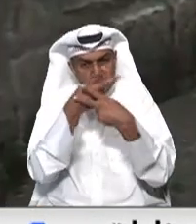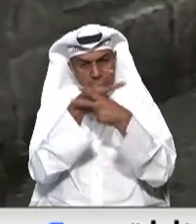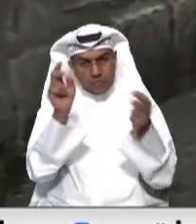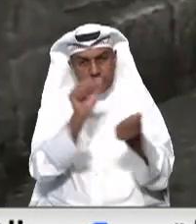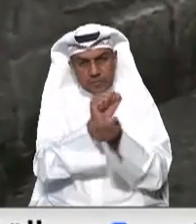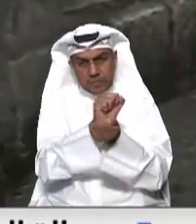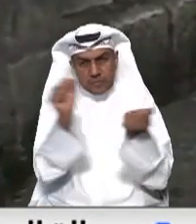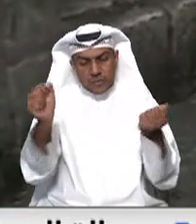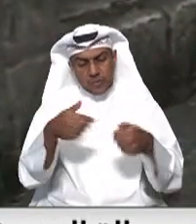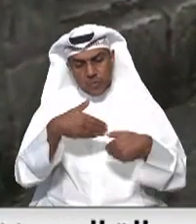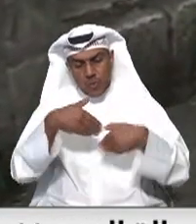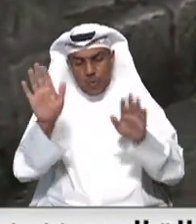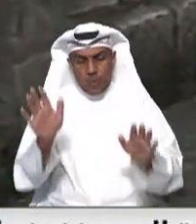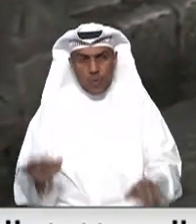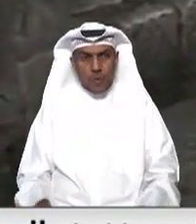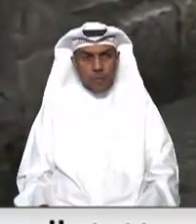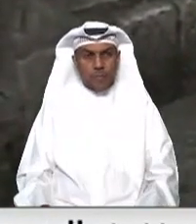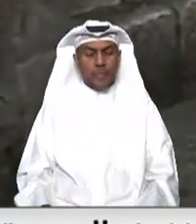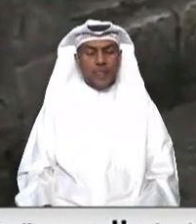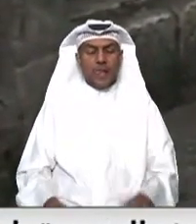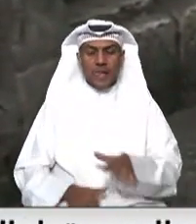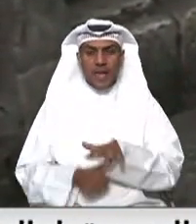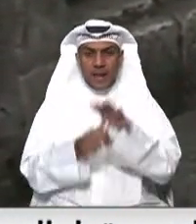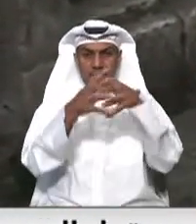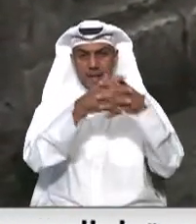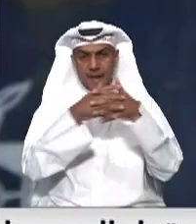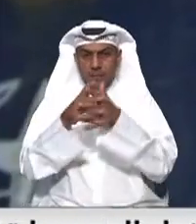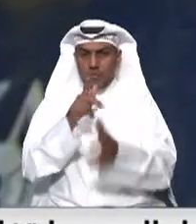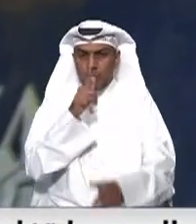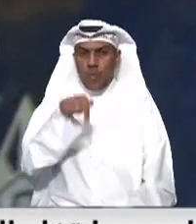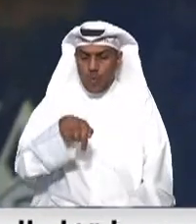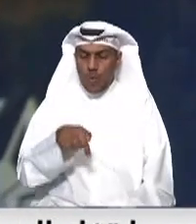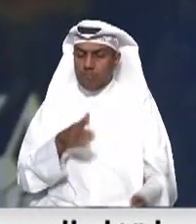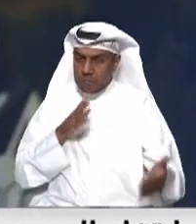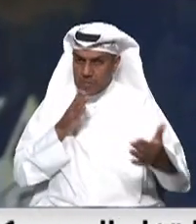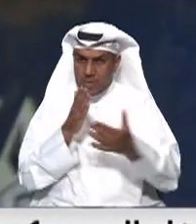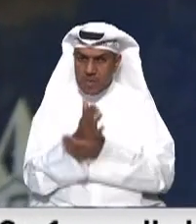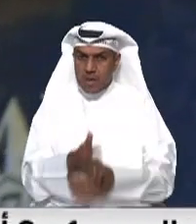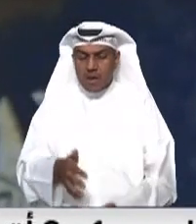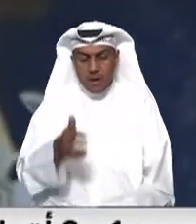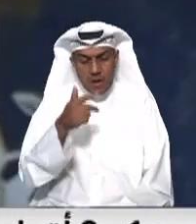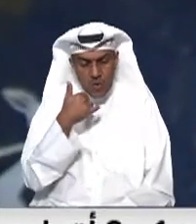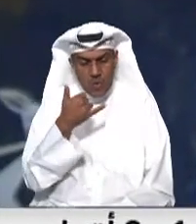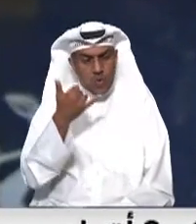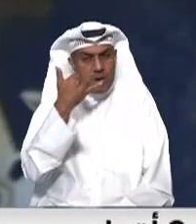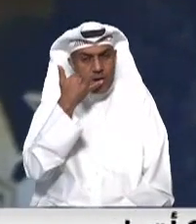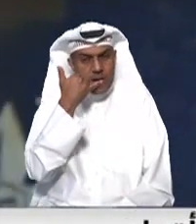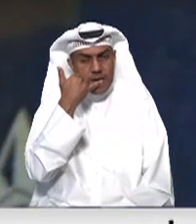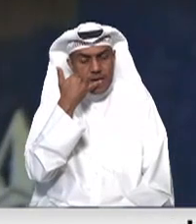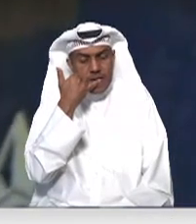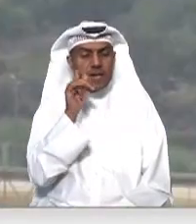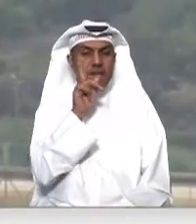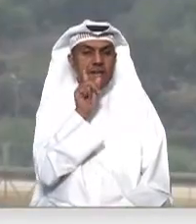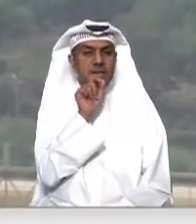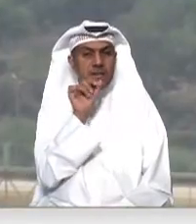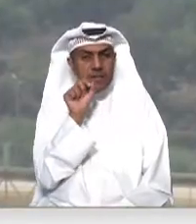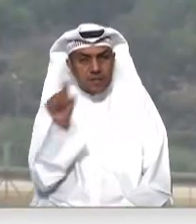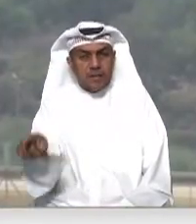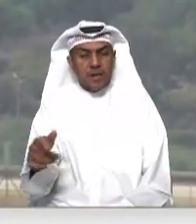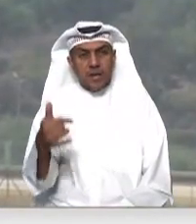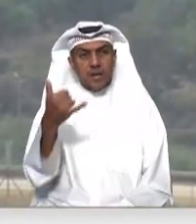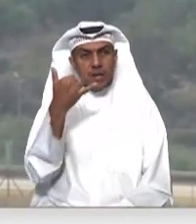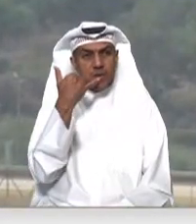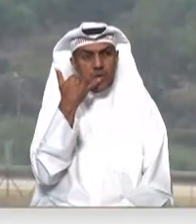أن الرئيس الأمريكي جو بايدن اليوم تدخل من خلال اتصاله بقطر للضغط لإنجاح هذه